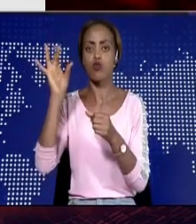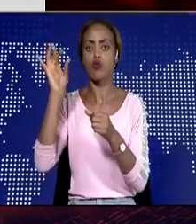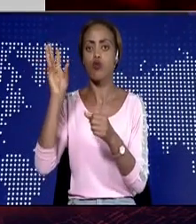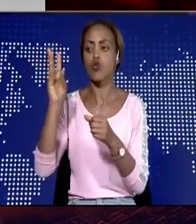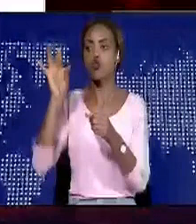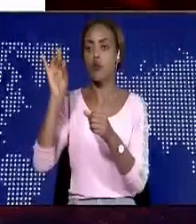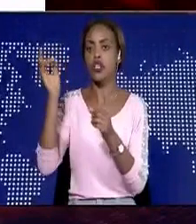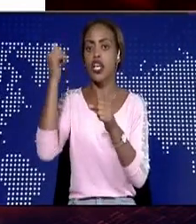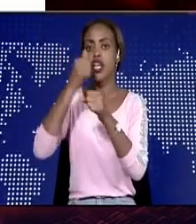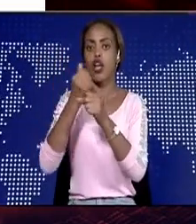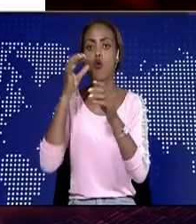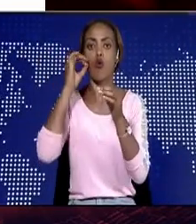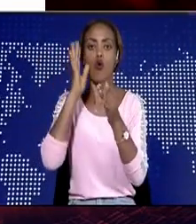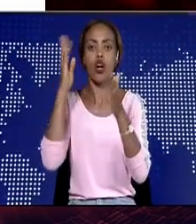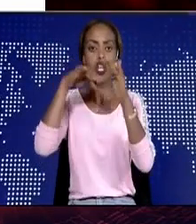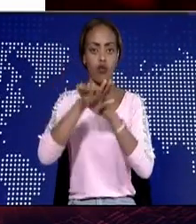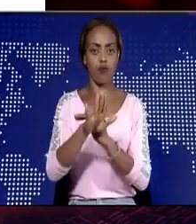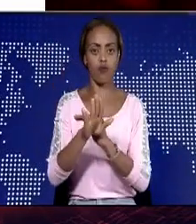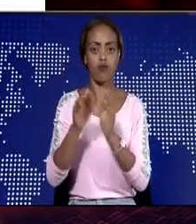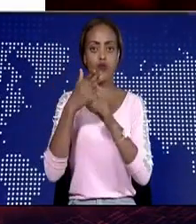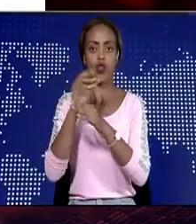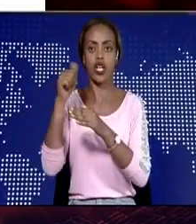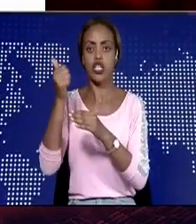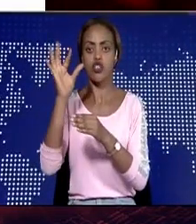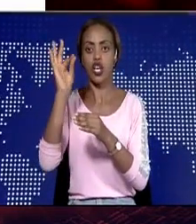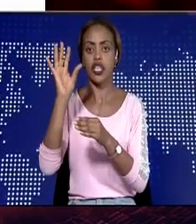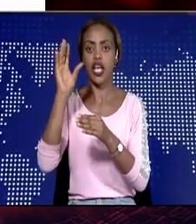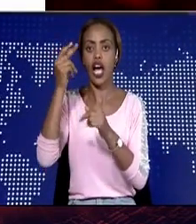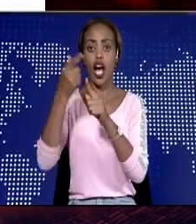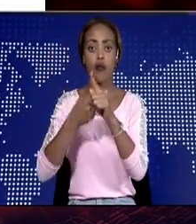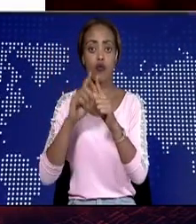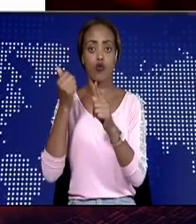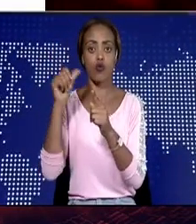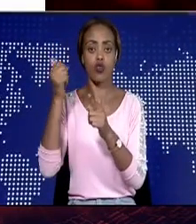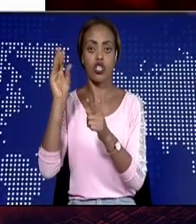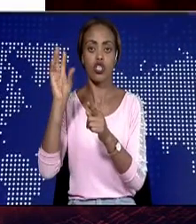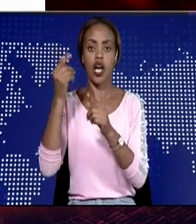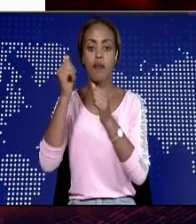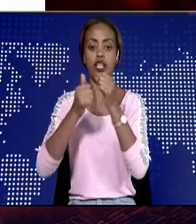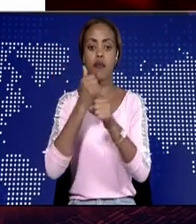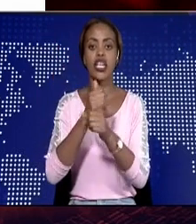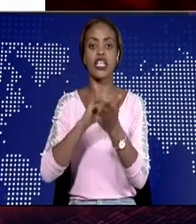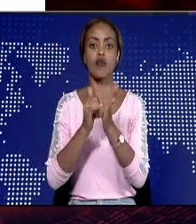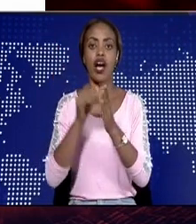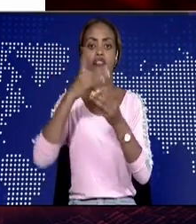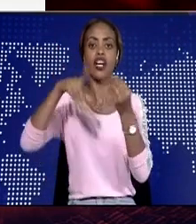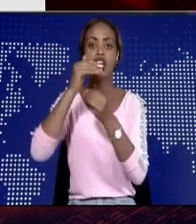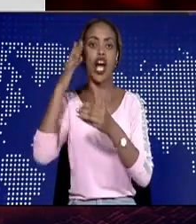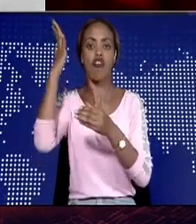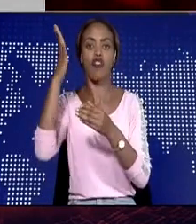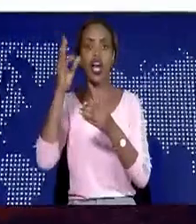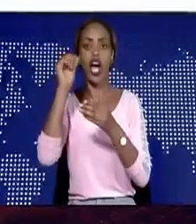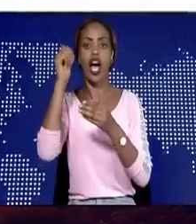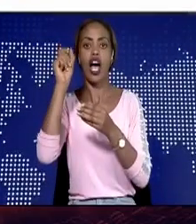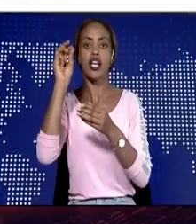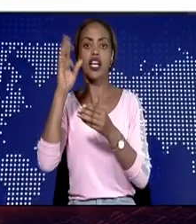شمنتن ام تمرات نابقال سود حوحات تصمبيرم 1090 حمله شحن 980 شمنتن ام تمرات اب كل العفر عساغر